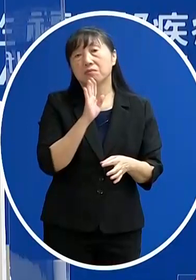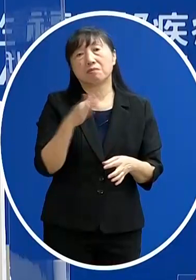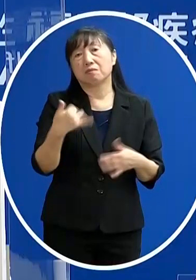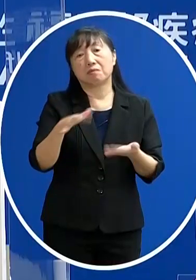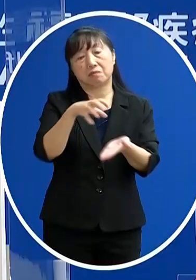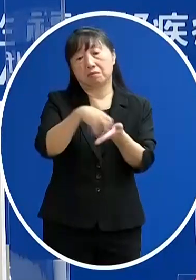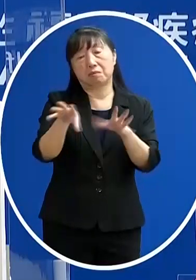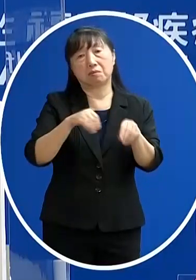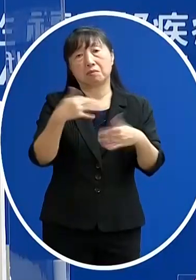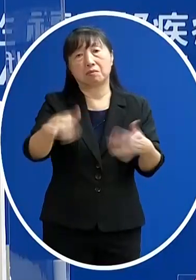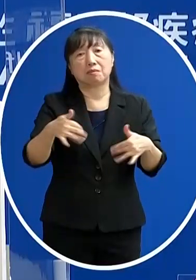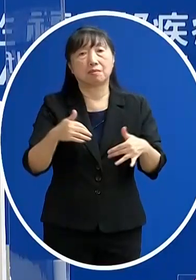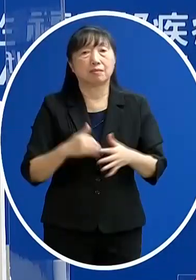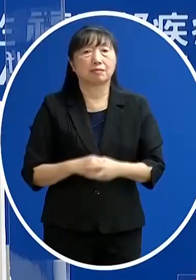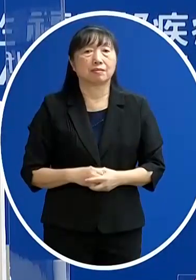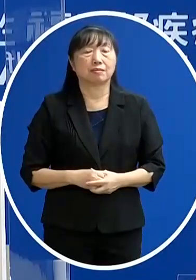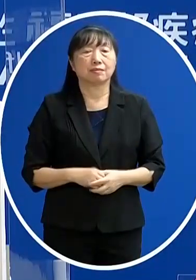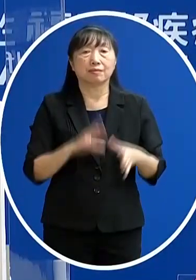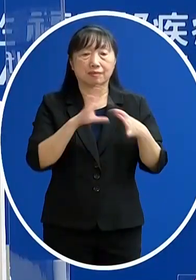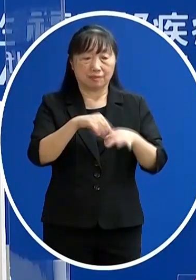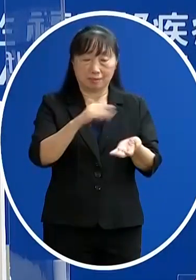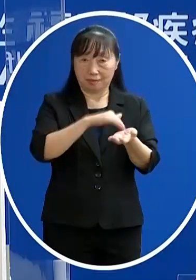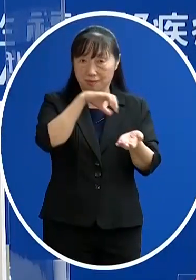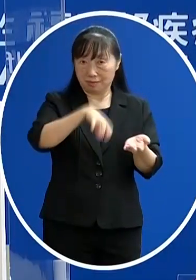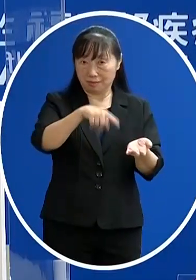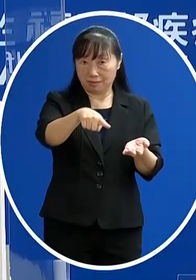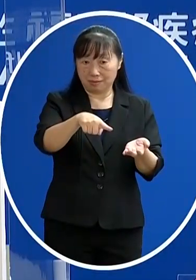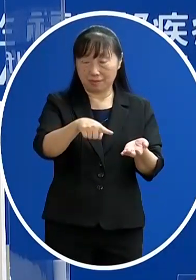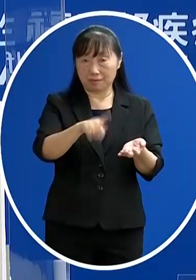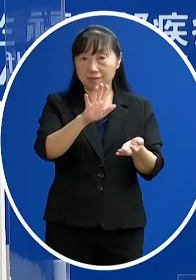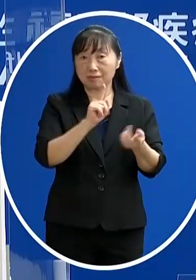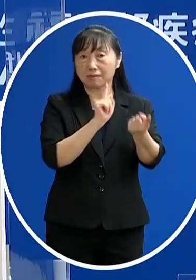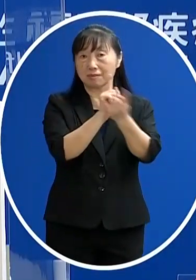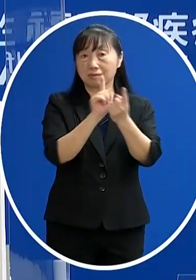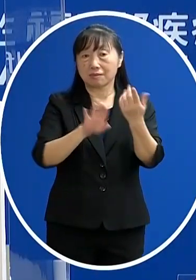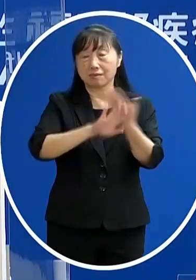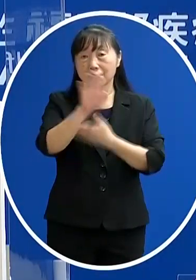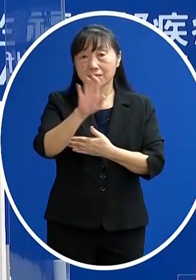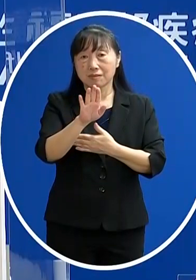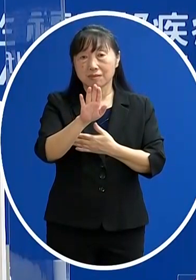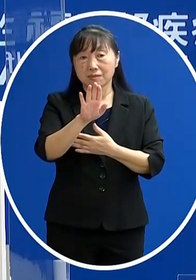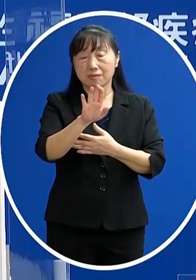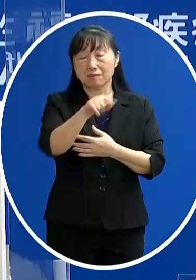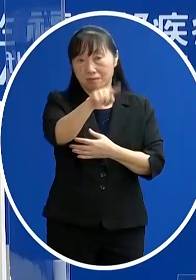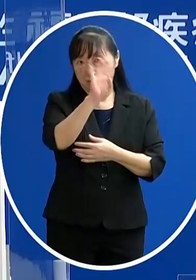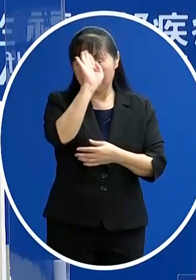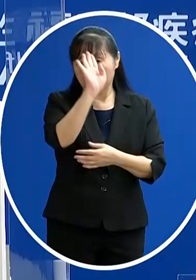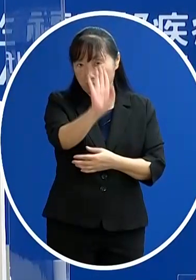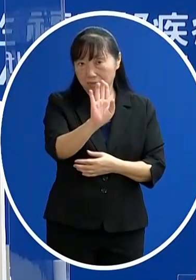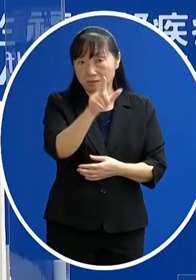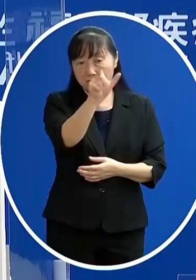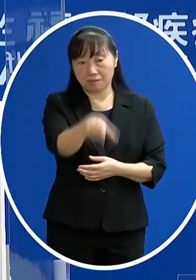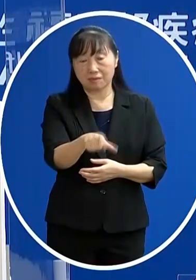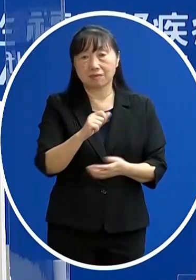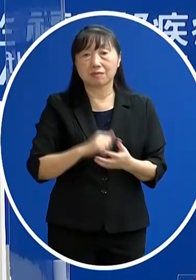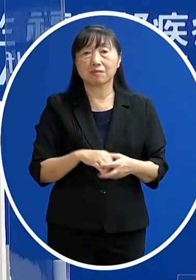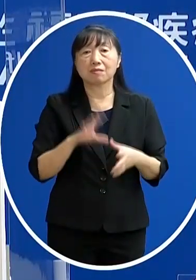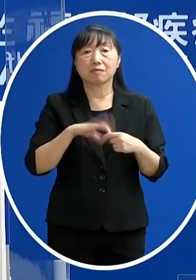一个证据。好，不过因为医院里面也有接触到其他的一个确诊者，好，所以他是